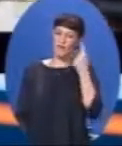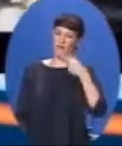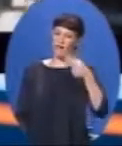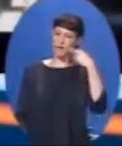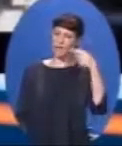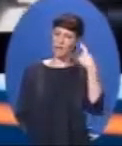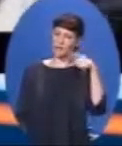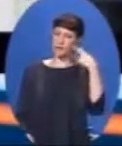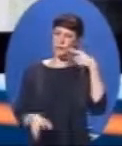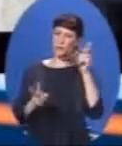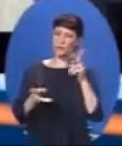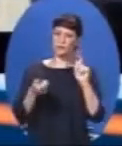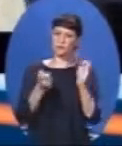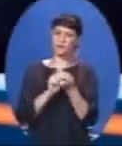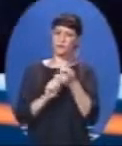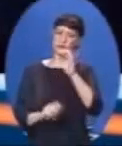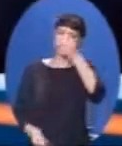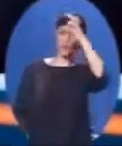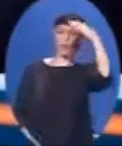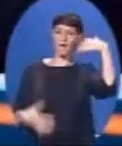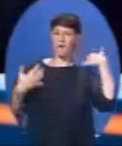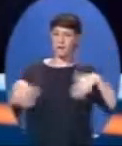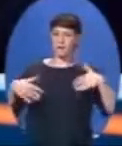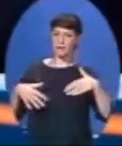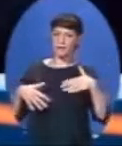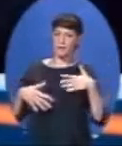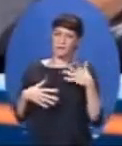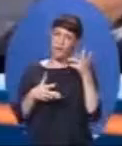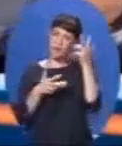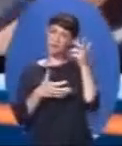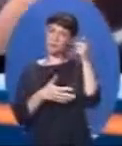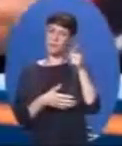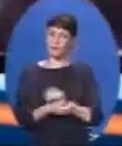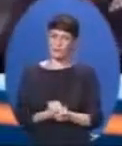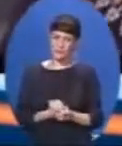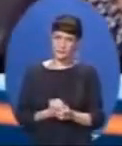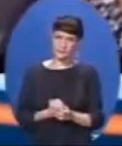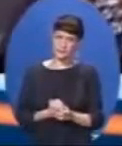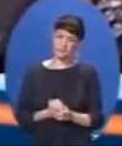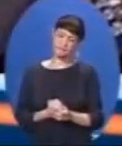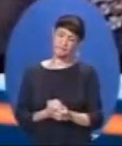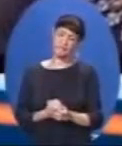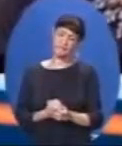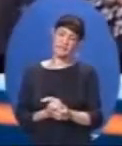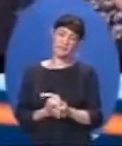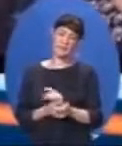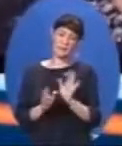עבריינים יכולים להפוך להיות גיבורי תרבות. ולמעשה זה חוזר לנקודת ההתחלה.